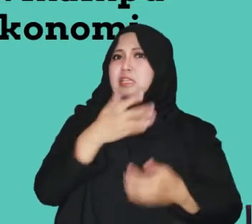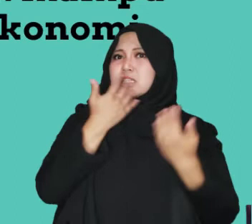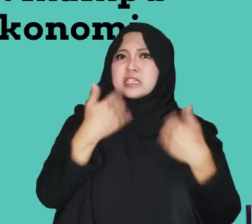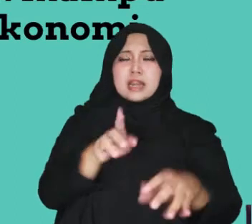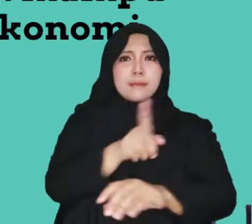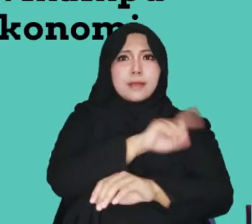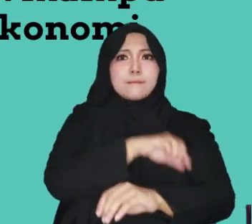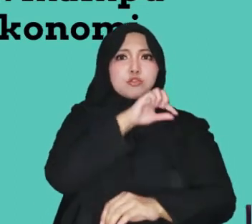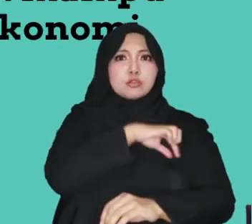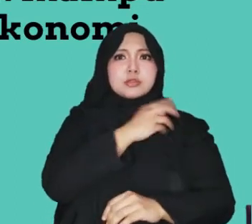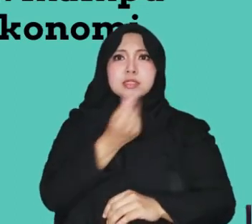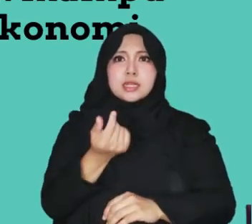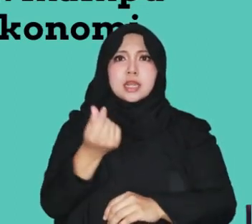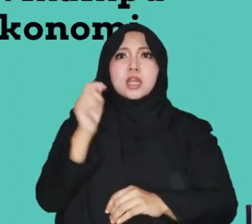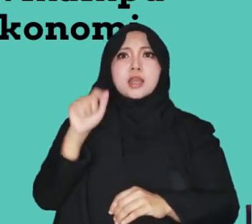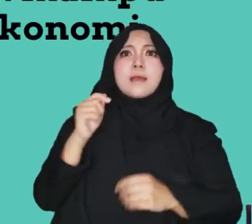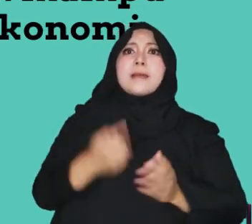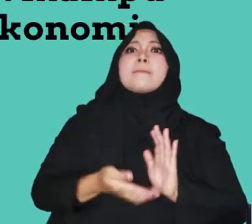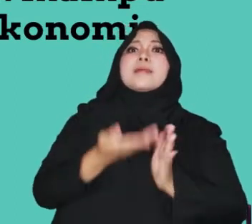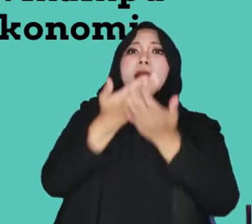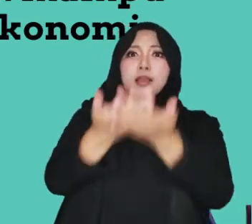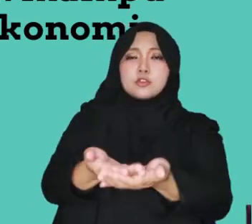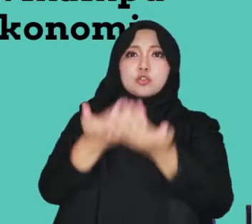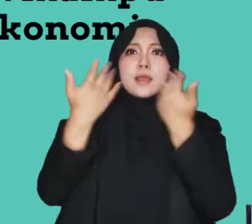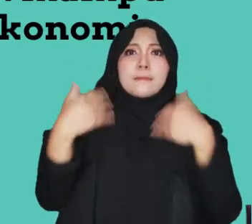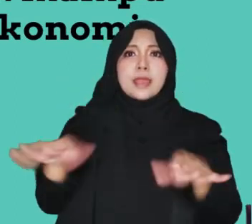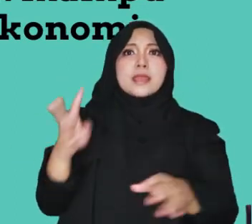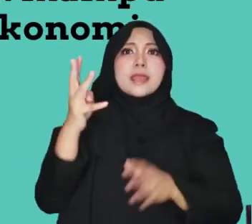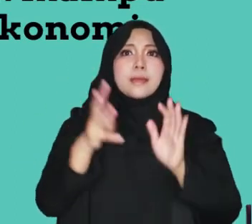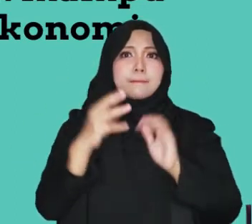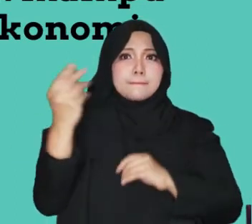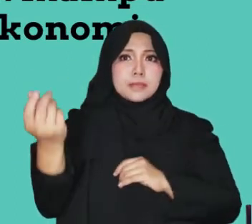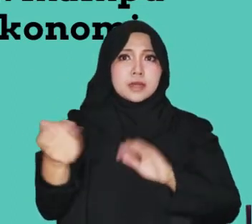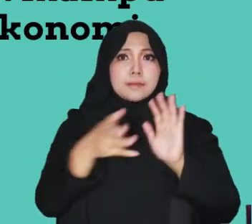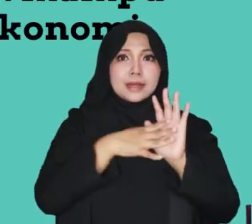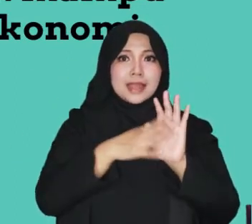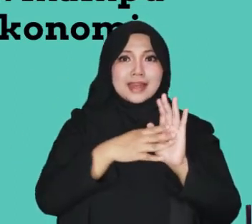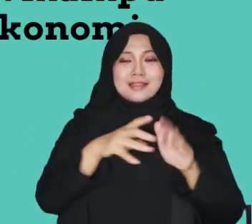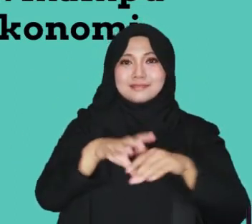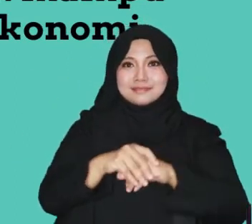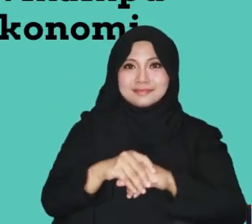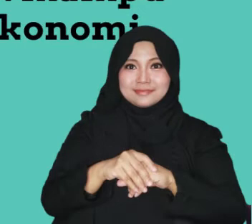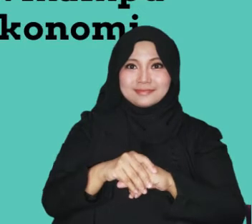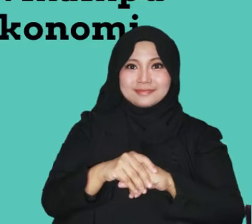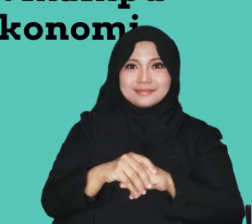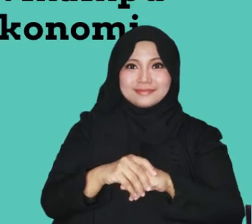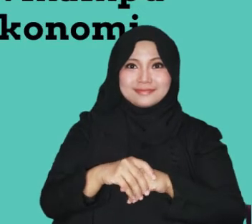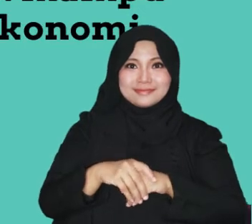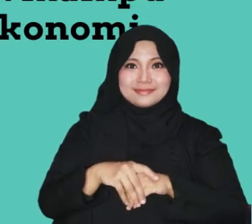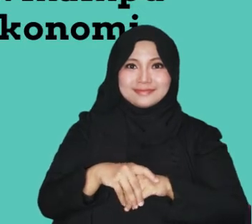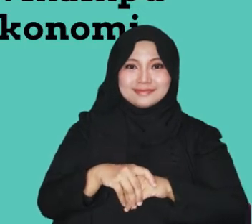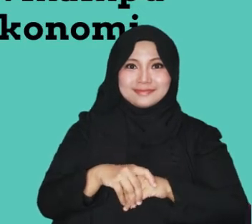orang yang tidak mampu secara ekonomi dapat mengajukan permohonan pembebasan biaya perkara.